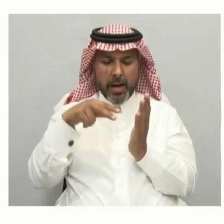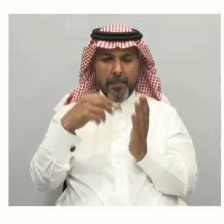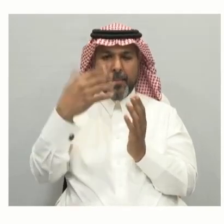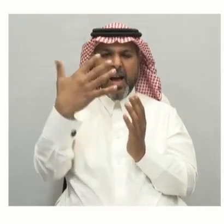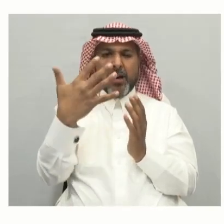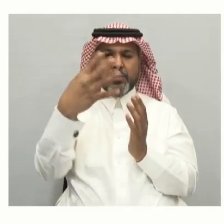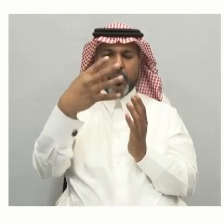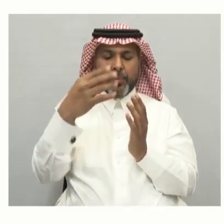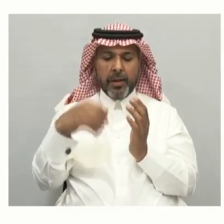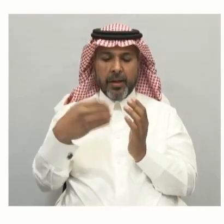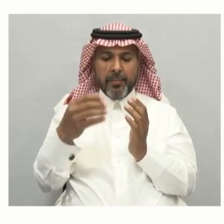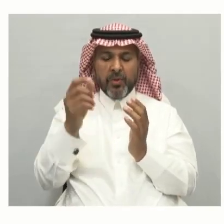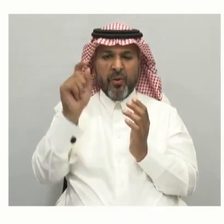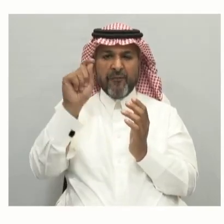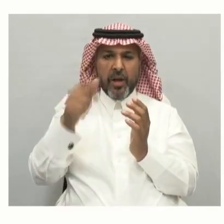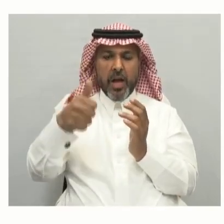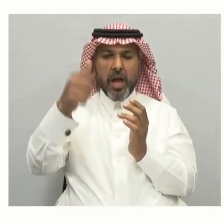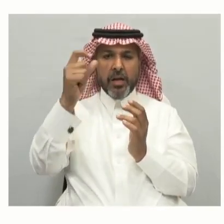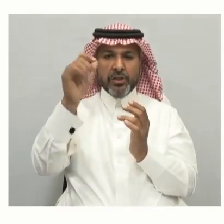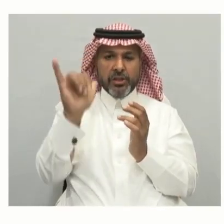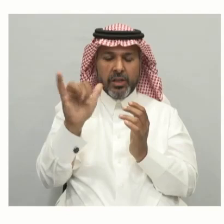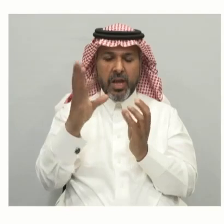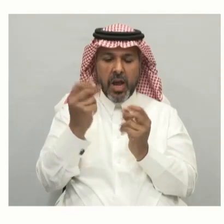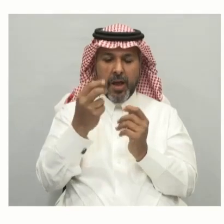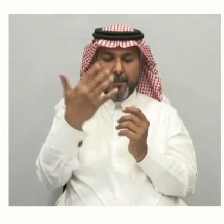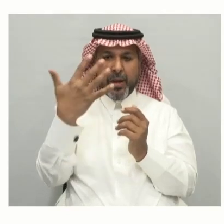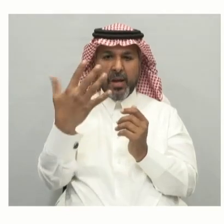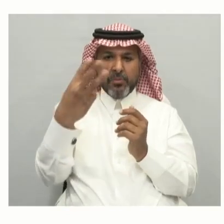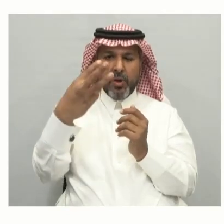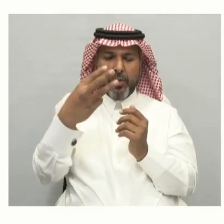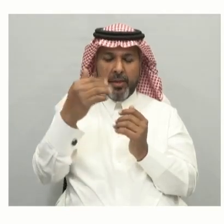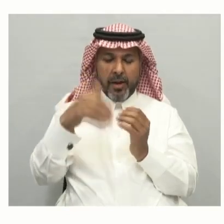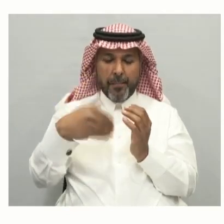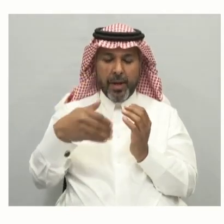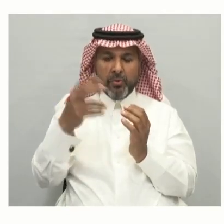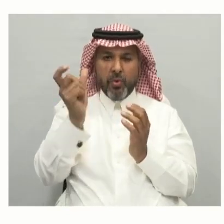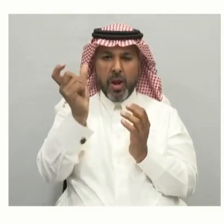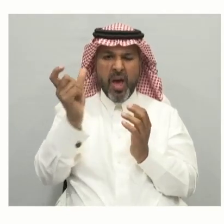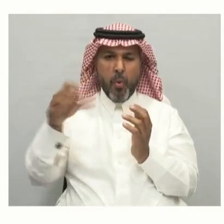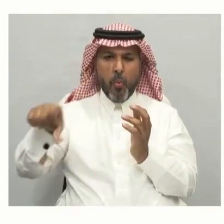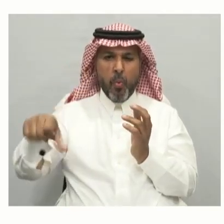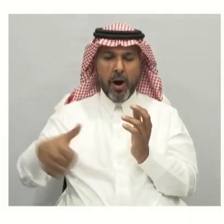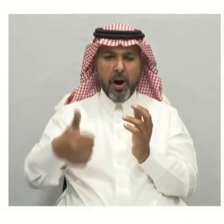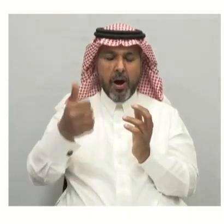قرا خمسه وعشرين اذا مطلوب مني ان امثل هذه البيانات بالاعمده